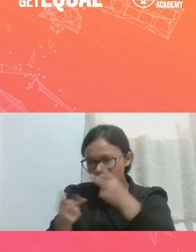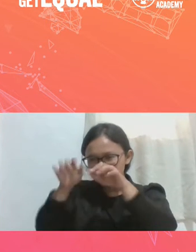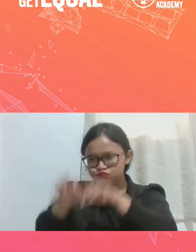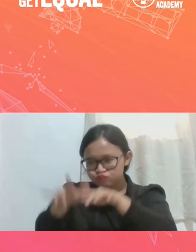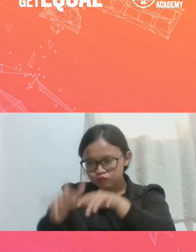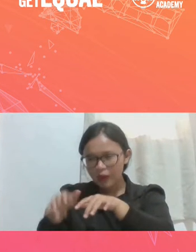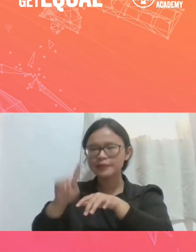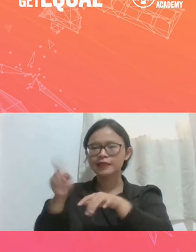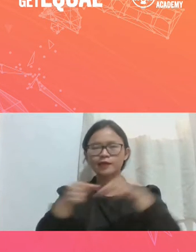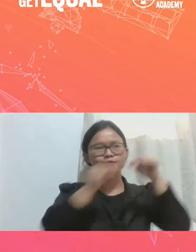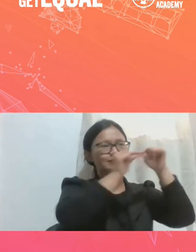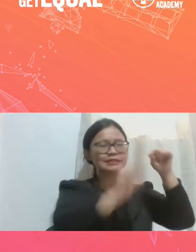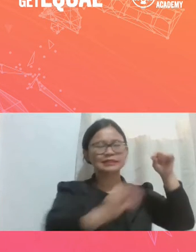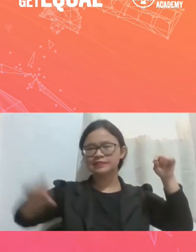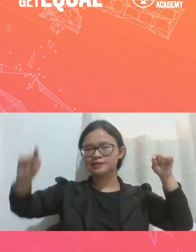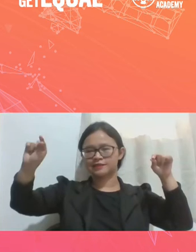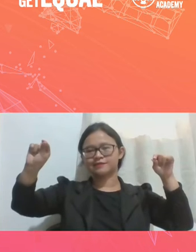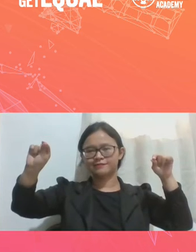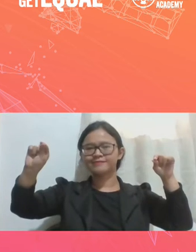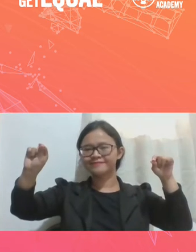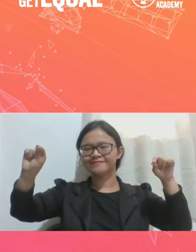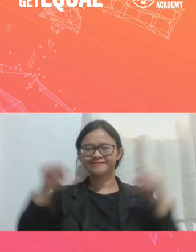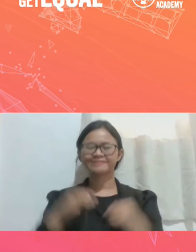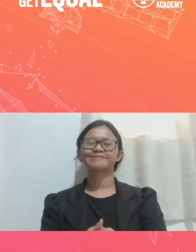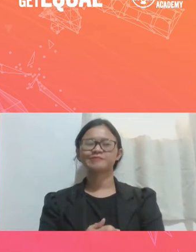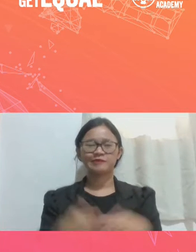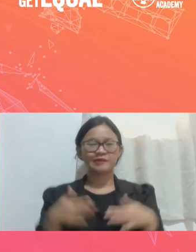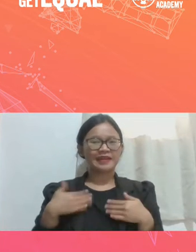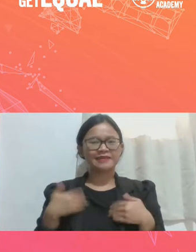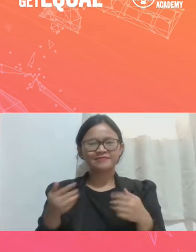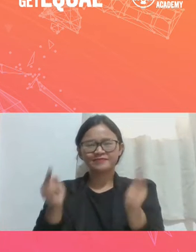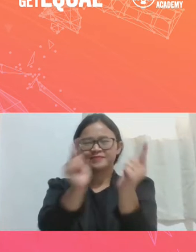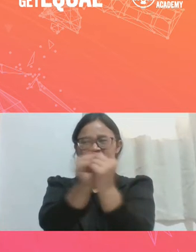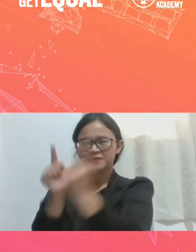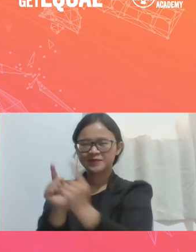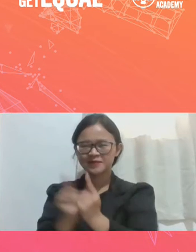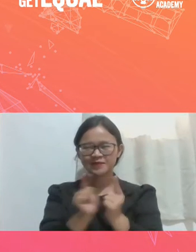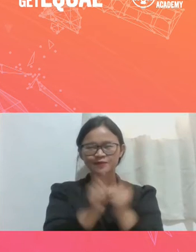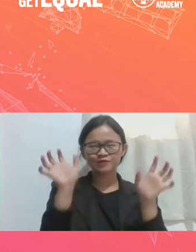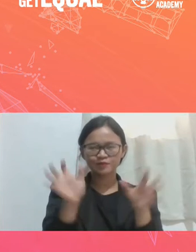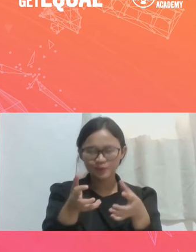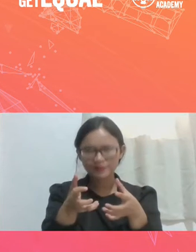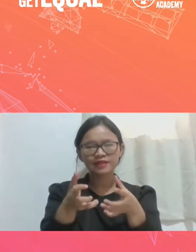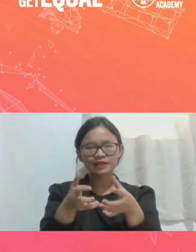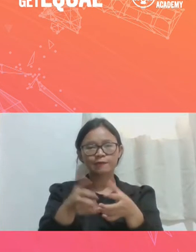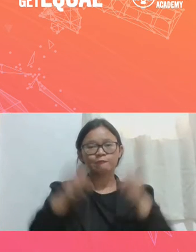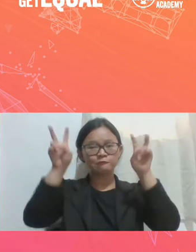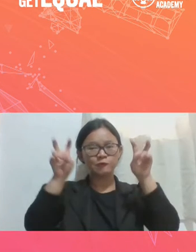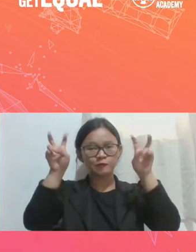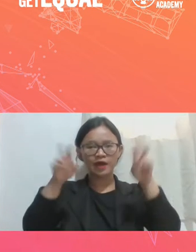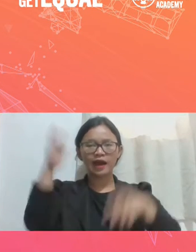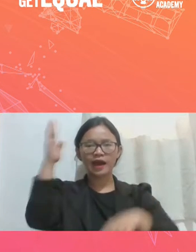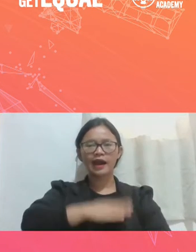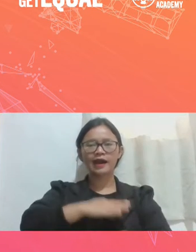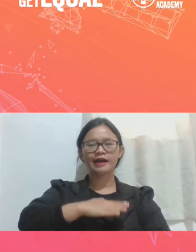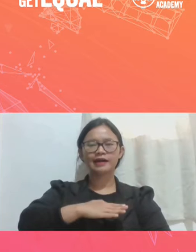sampai Indonesia bagian timur. Senang bertemu dengan teman-teman di webinar perayaan Hari Anak Perempuan Internasional, Freedom